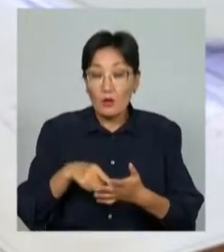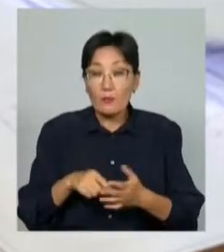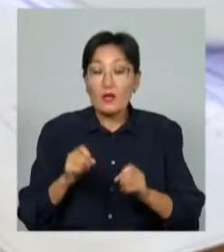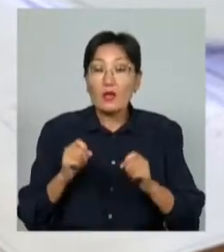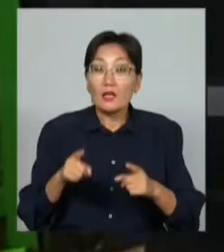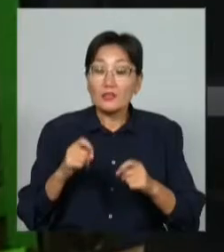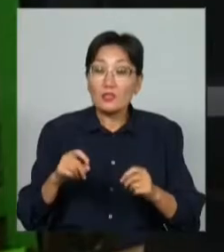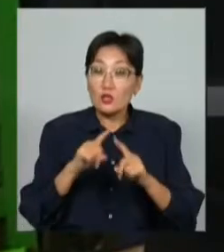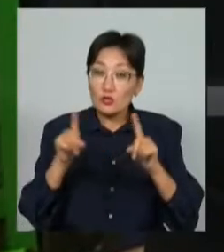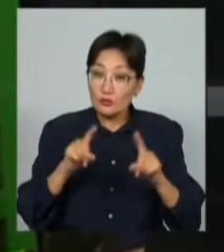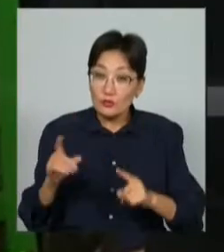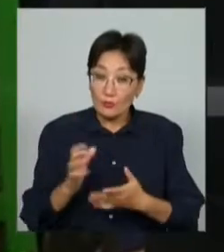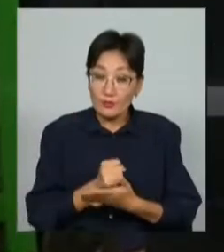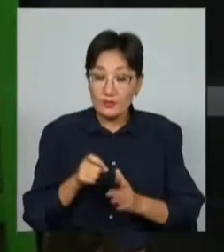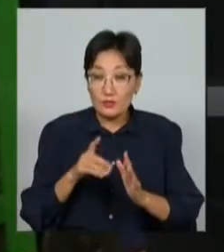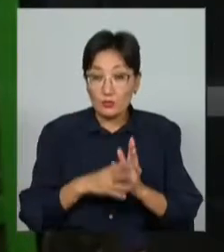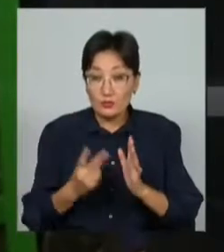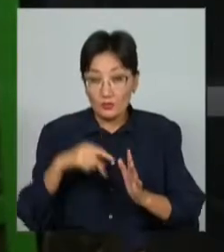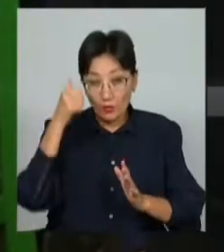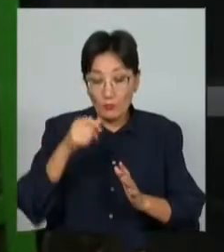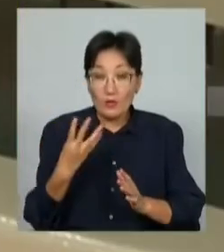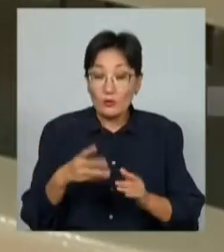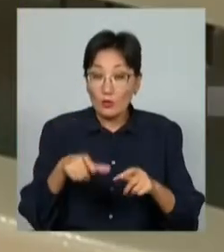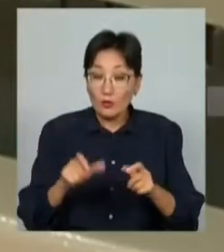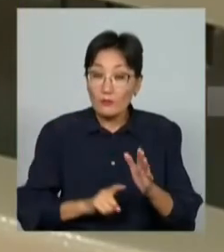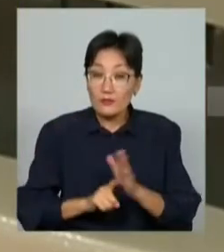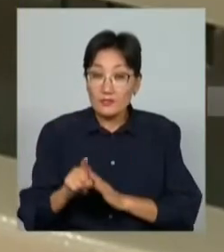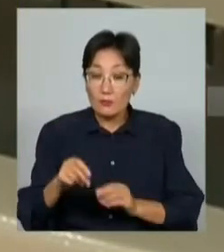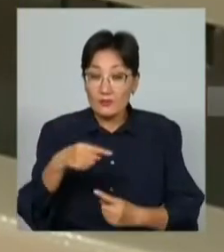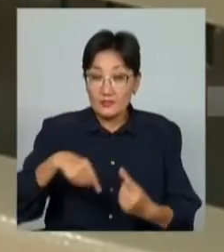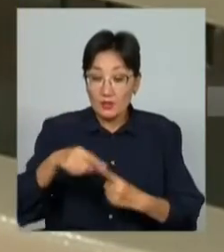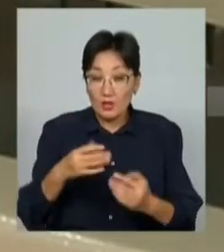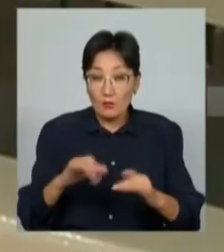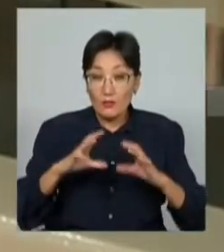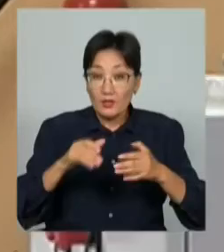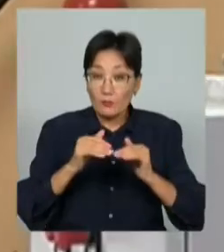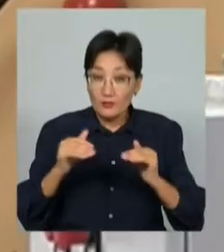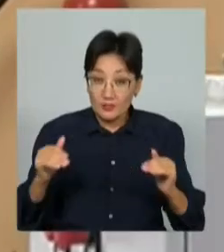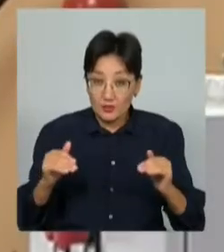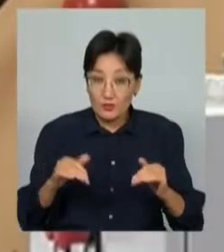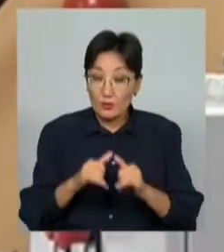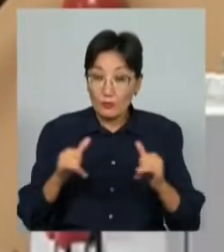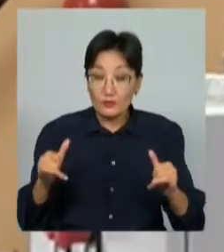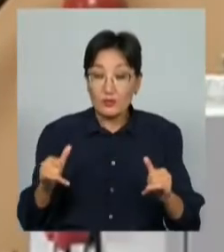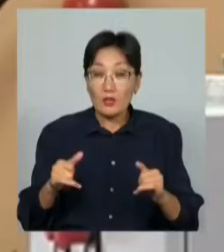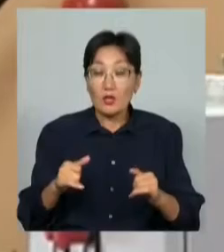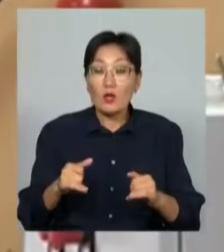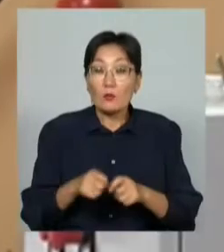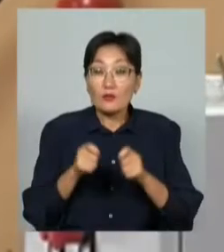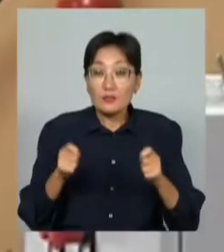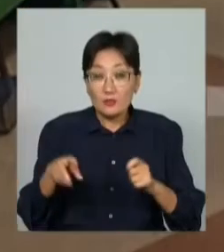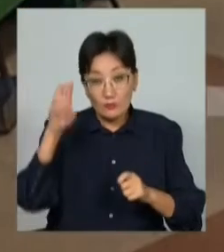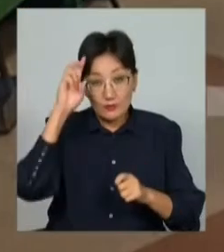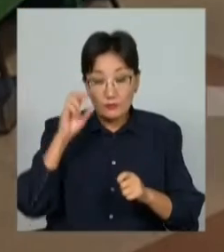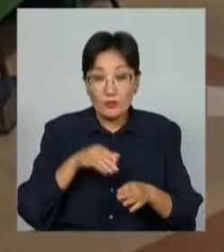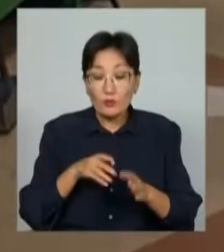де марапатталған. 1992 жылы 4 адам боп басталған бизнес қазір әлемдік деңгейге шығып отыр. Тіпті құрылғалы бері